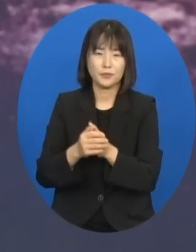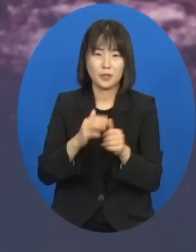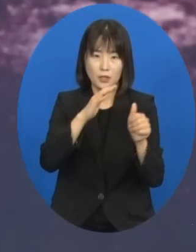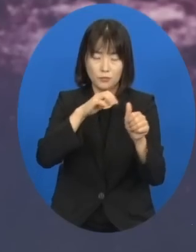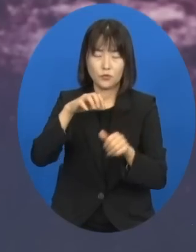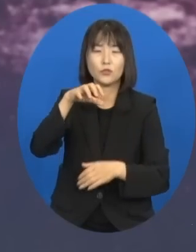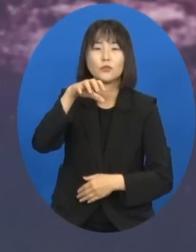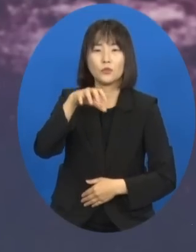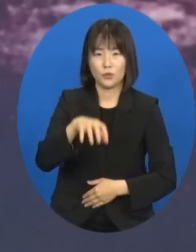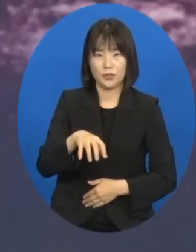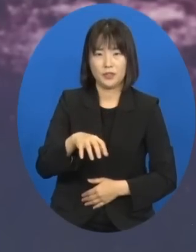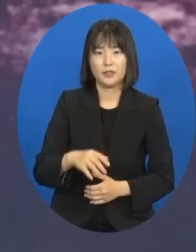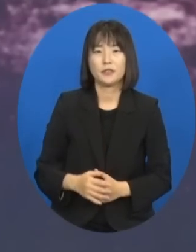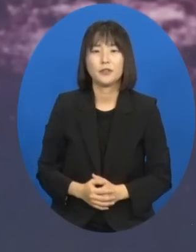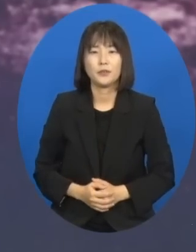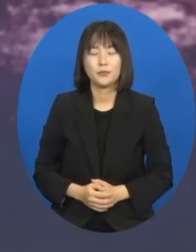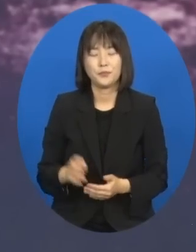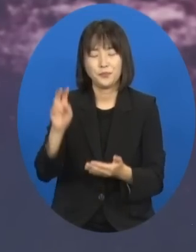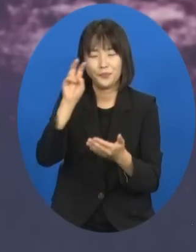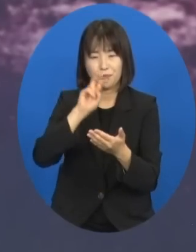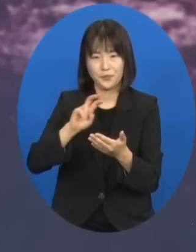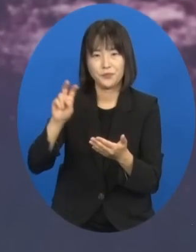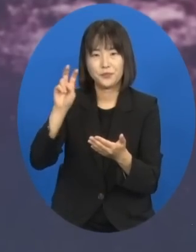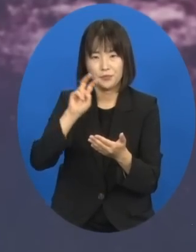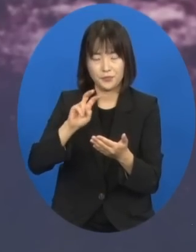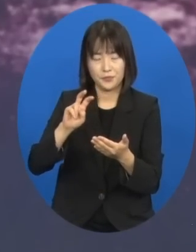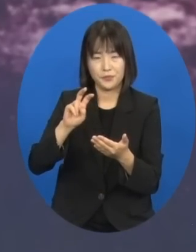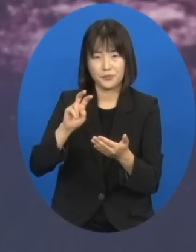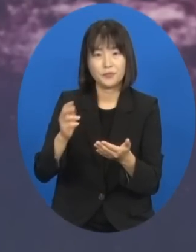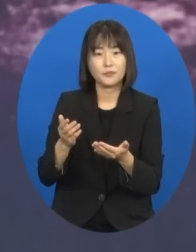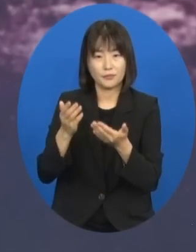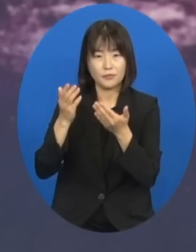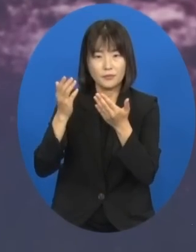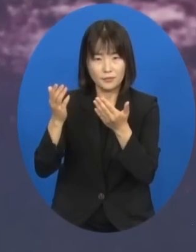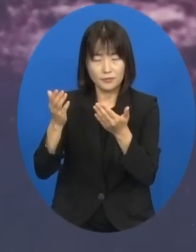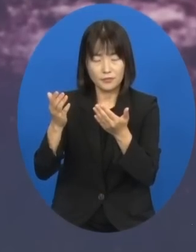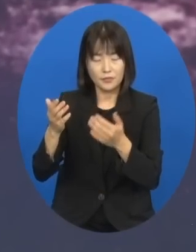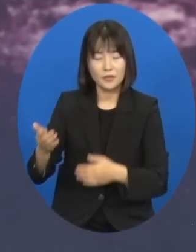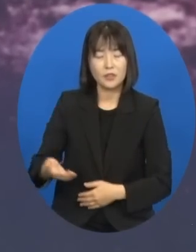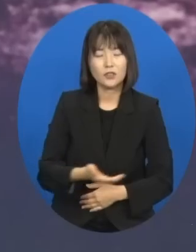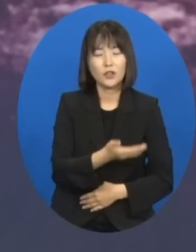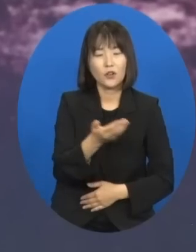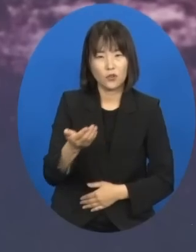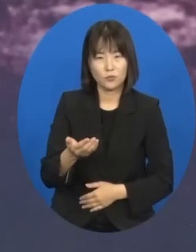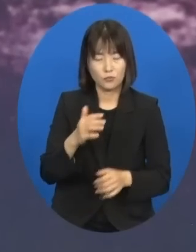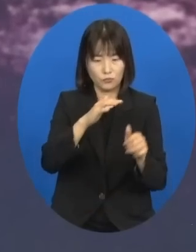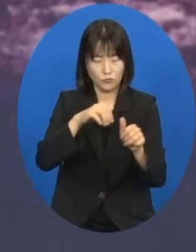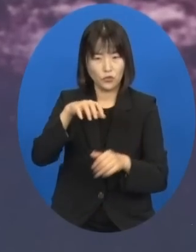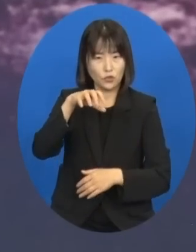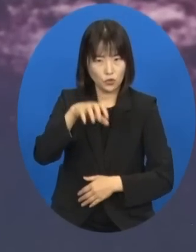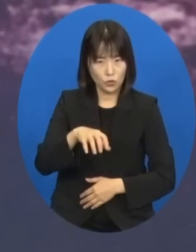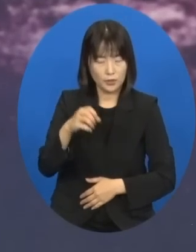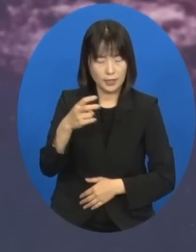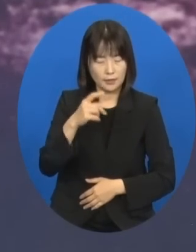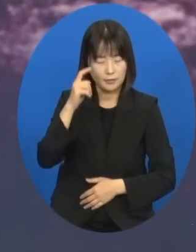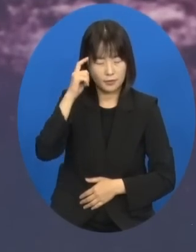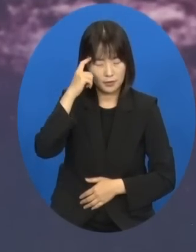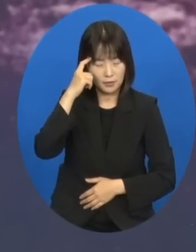곳에서 우리 찬양하시면서 여러분들의 부르신 자리를 다시 한번